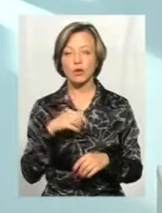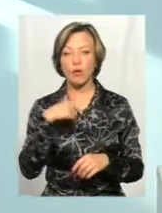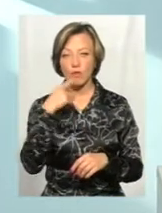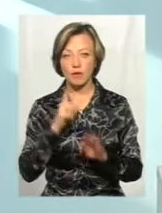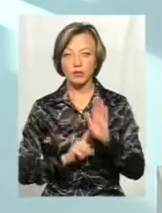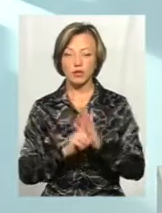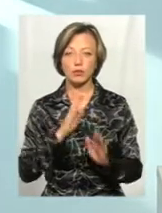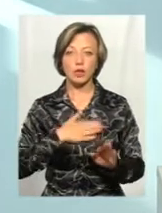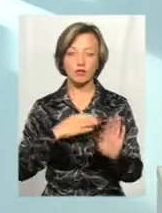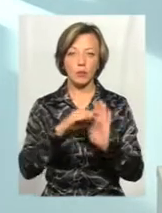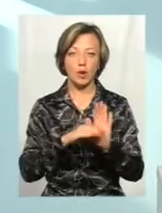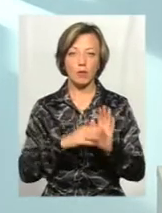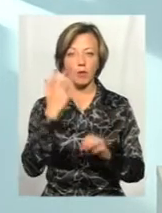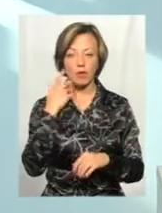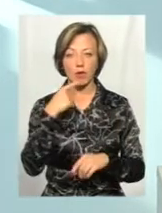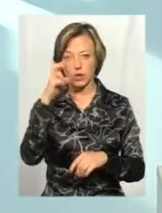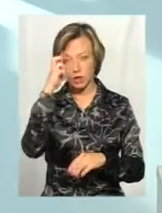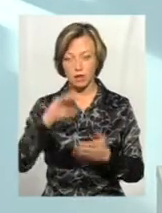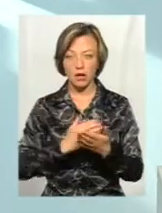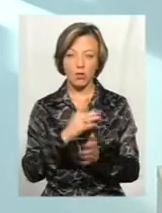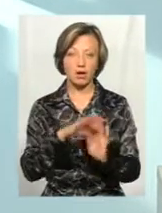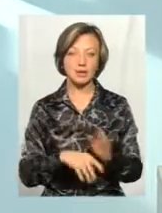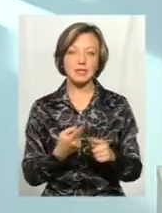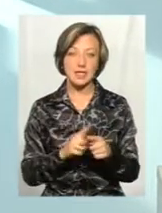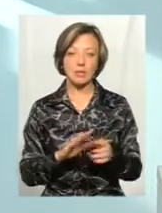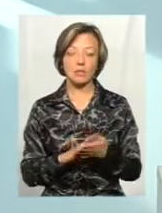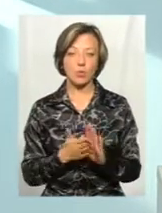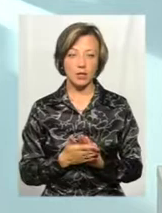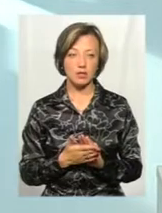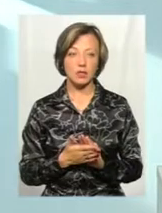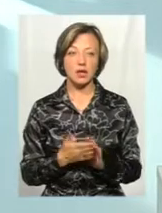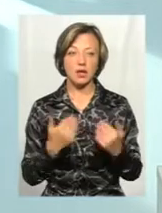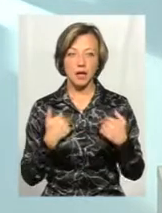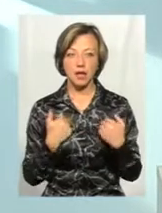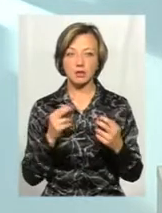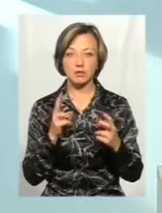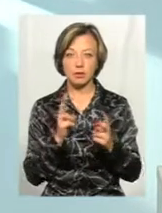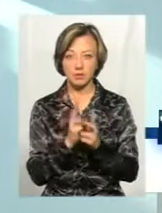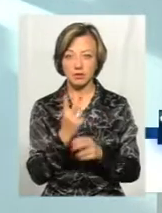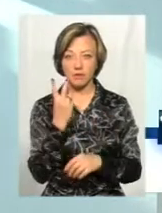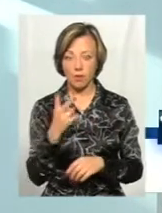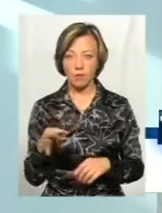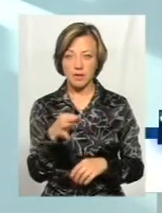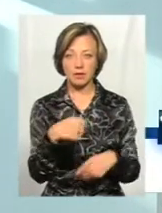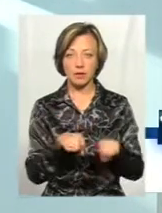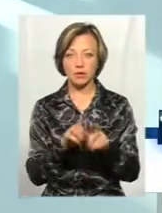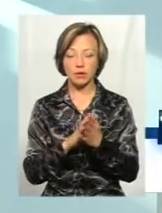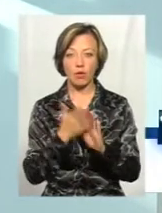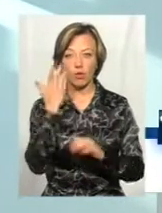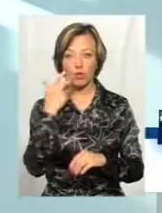на початку нашої програми, коли ми говорили про Держгеокадастр. Це якраз та ситуація. Я зіткнувся в двох областях вже з такою ситуацією,